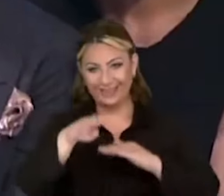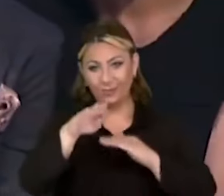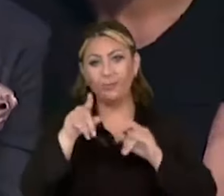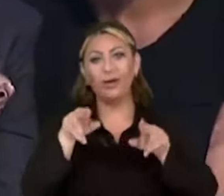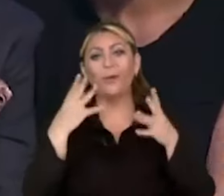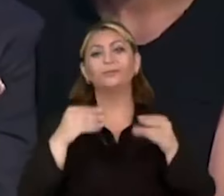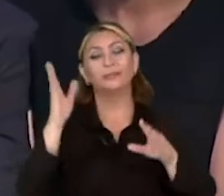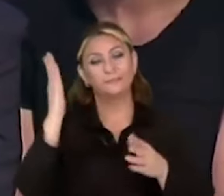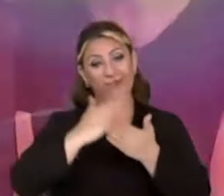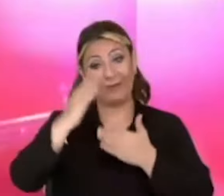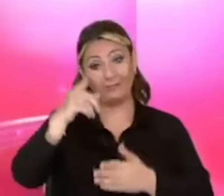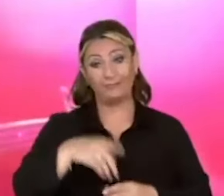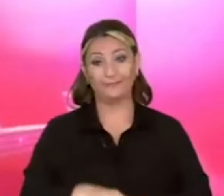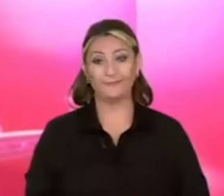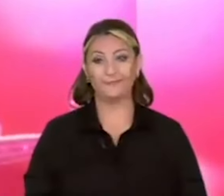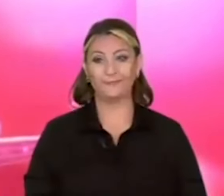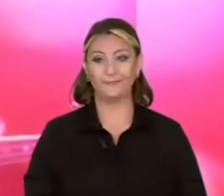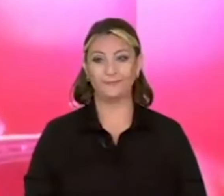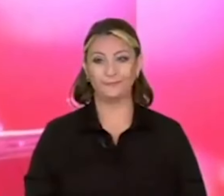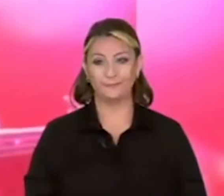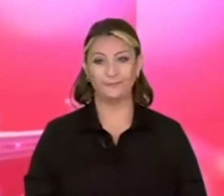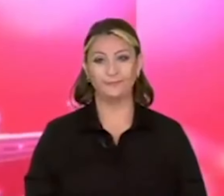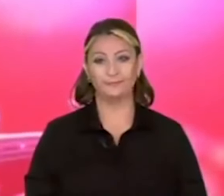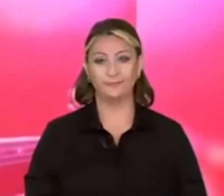böyle olmayacaktım zaten. Devam.